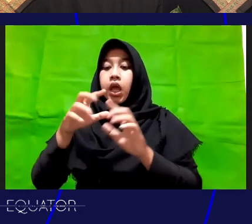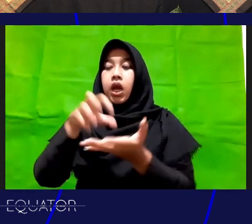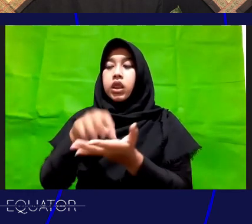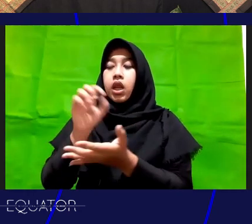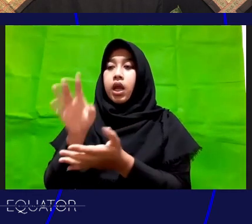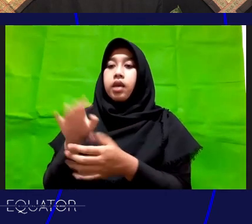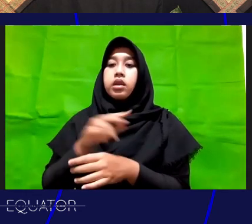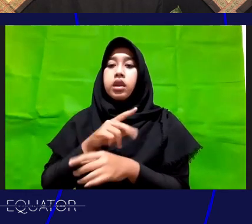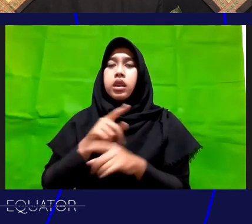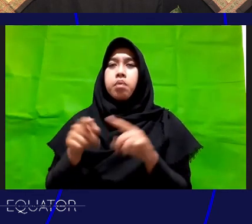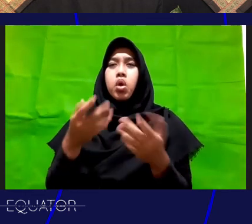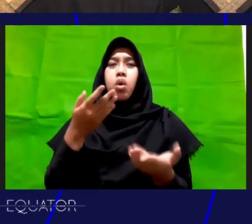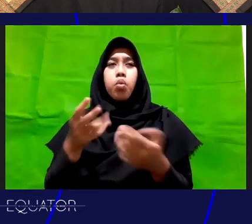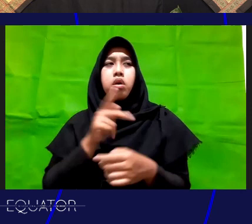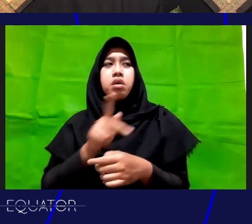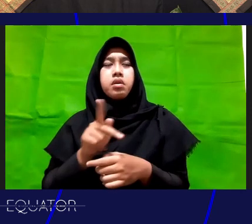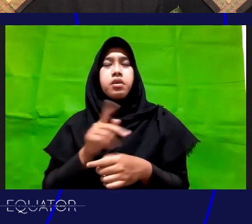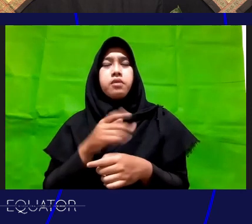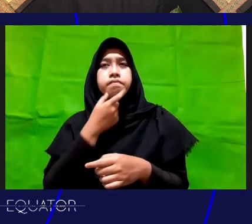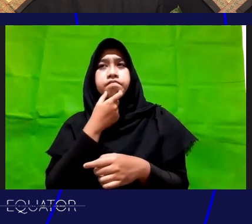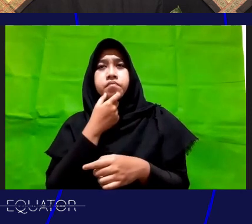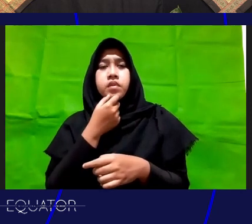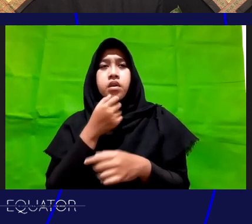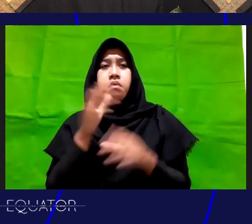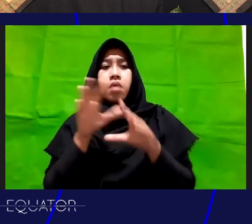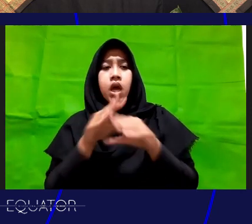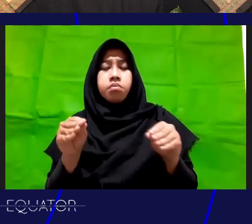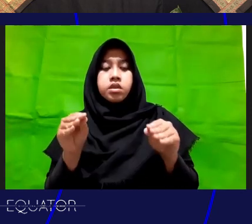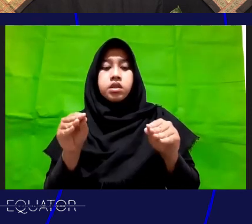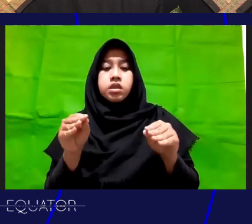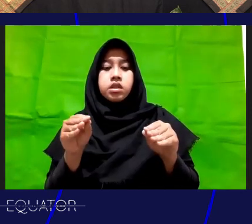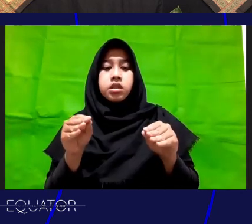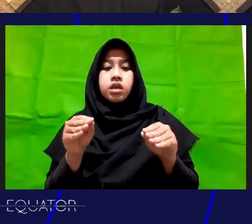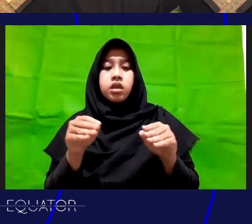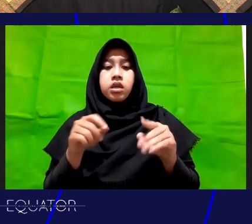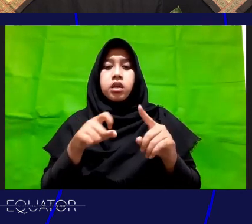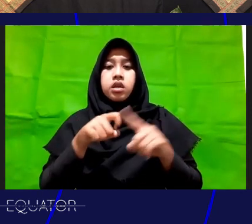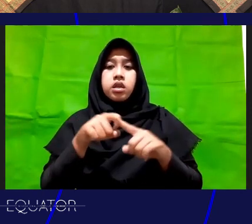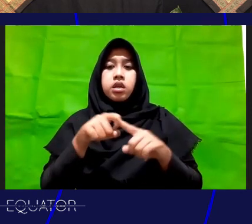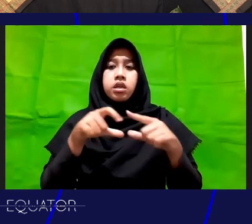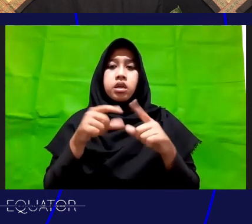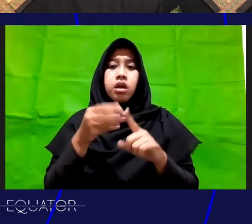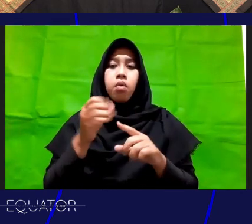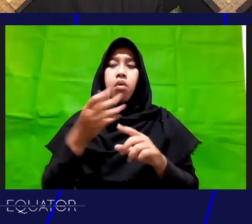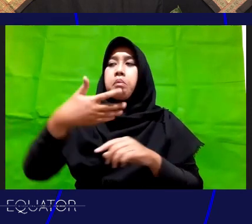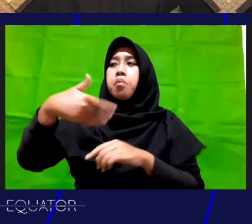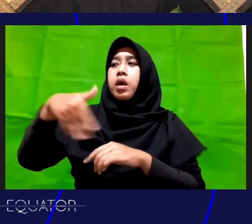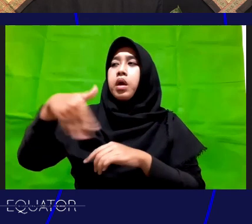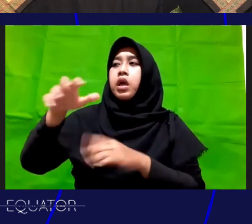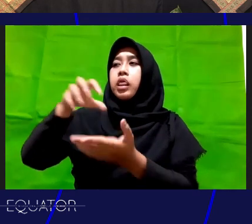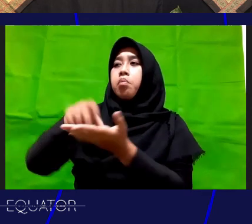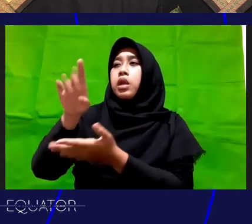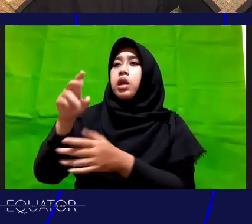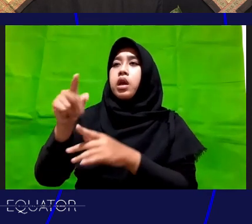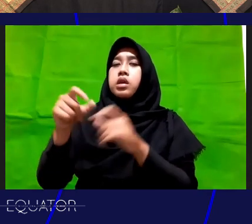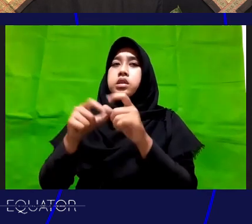kita dengan menghabiskan sekian banyak carbon footprint, pergi ke tempat lain, residensi, dan lain-lain, mungkin kita saatnya